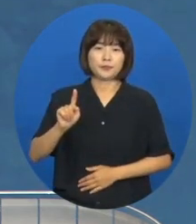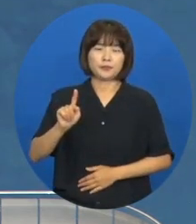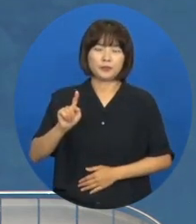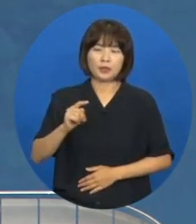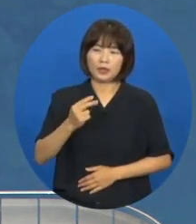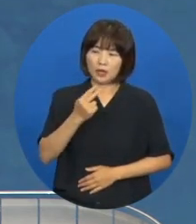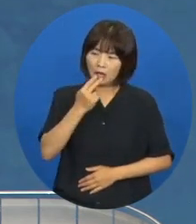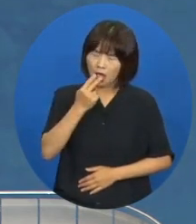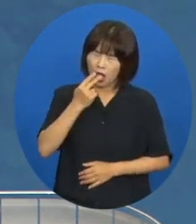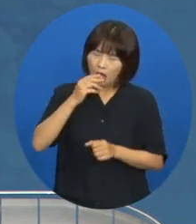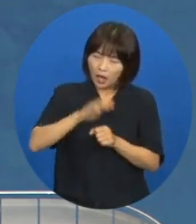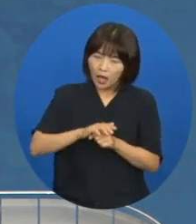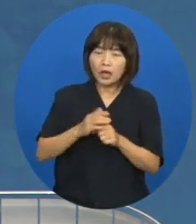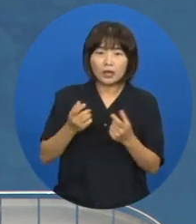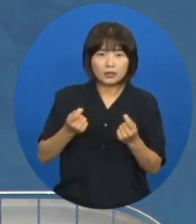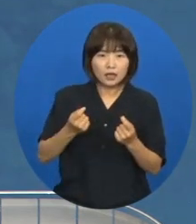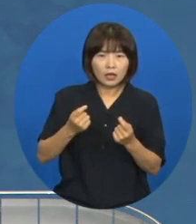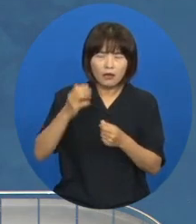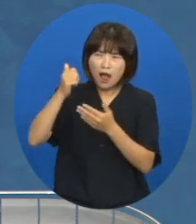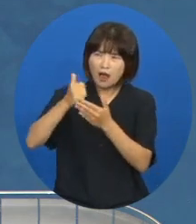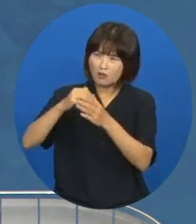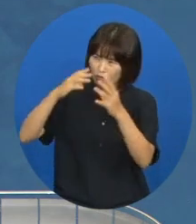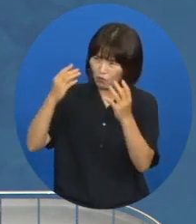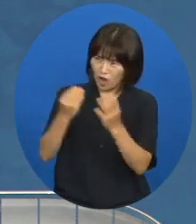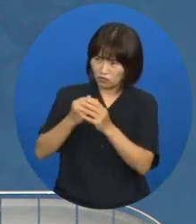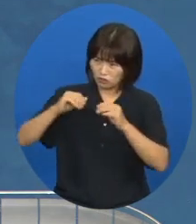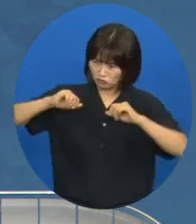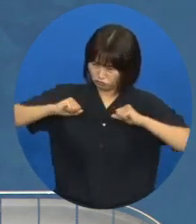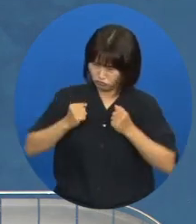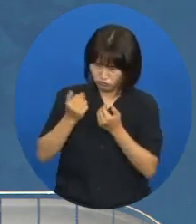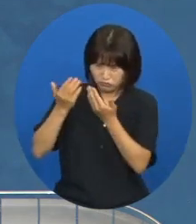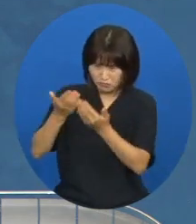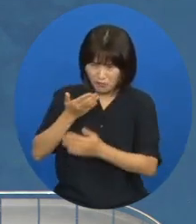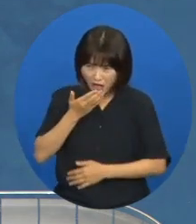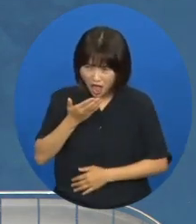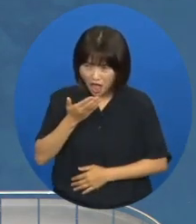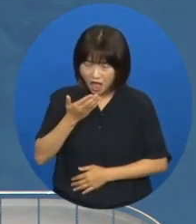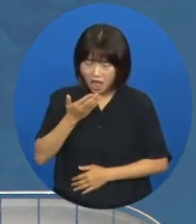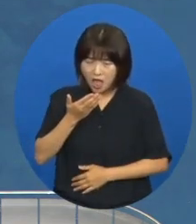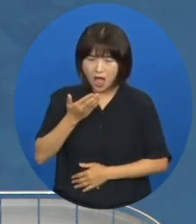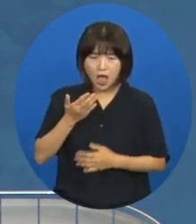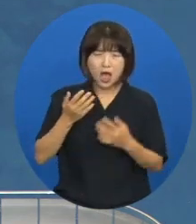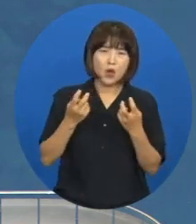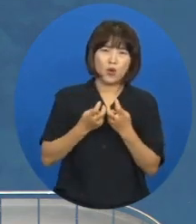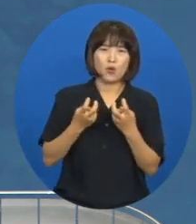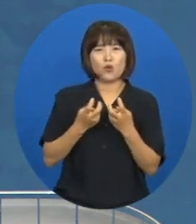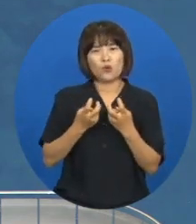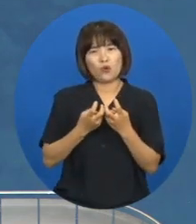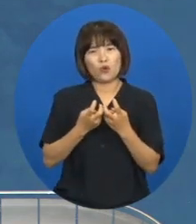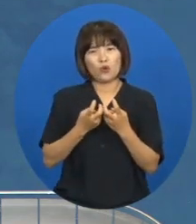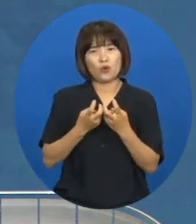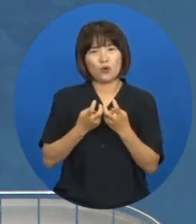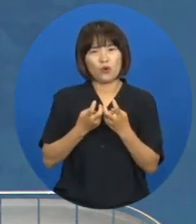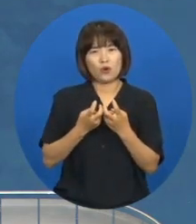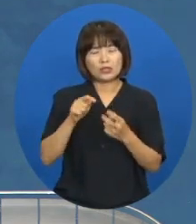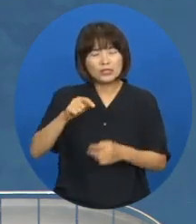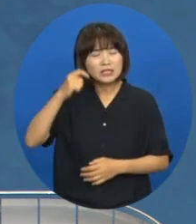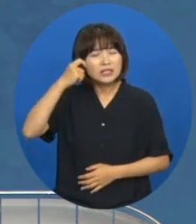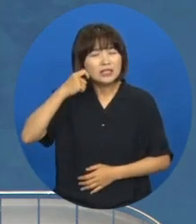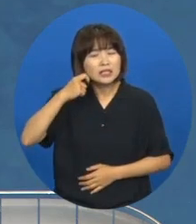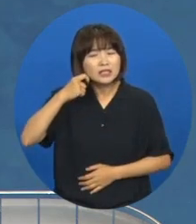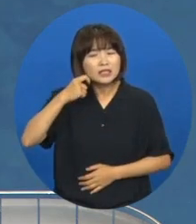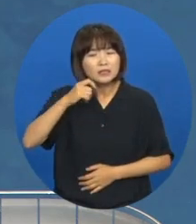탁 막히는 것 같아. 하나님에게 완전히 순종할 수 있냐고? 어떻게 그렇게 할 수 있어? 이런 느낌이신